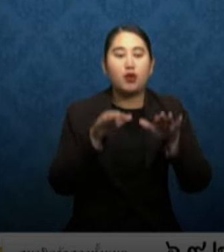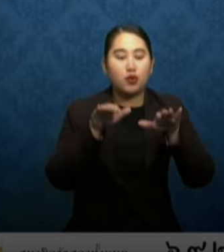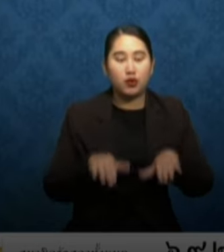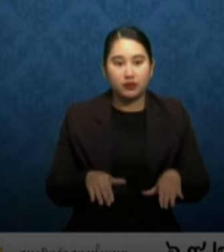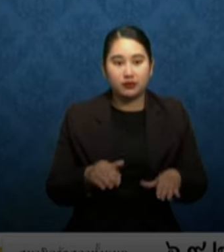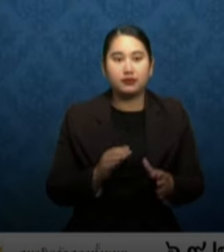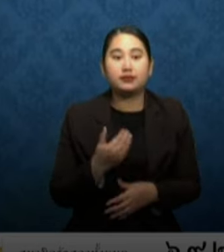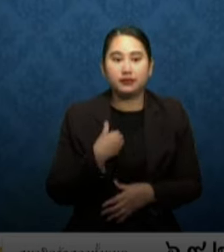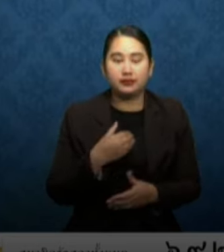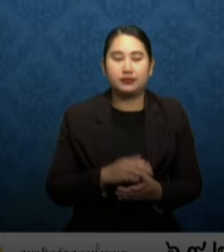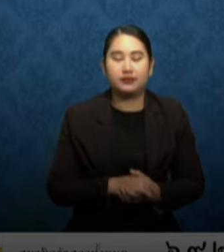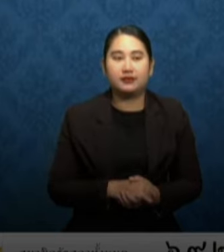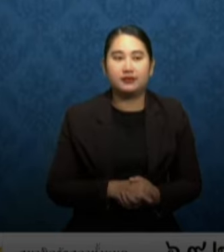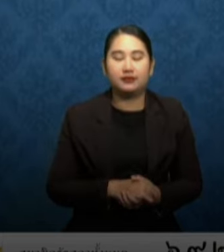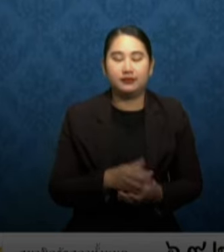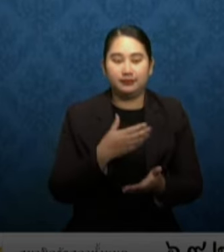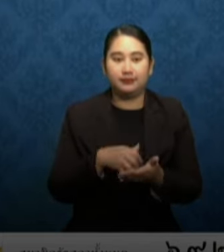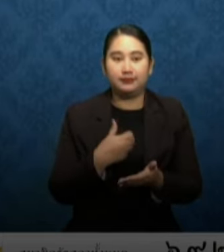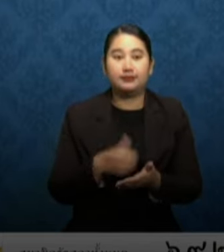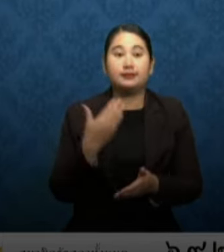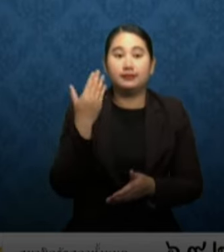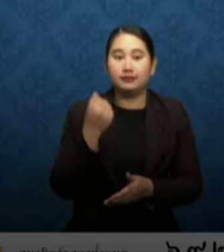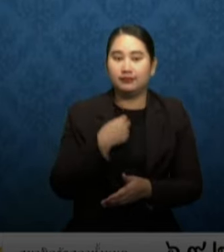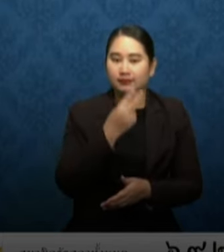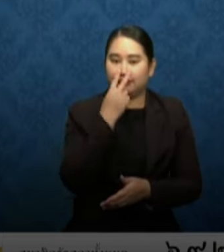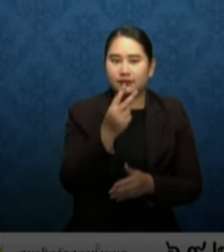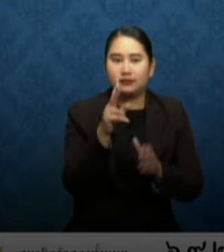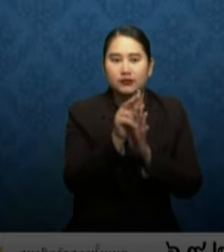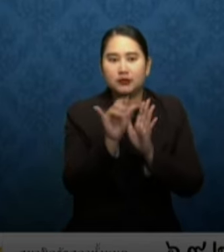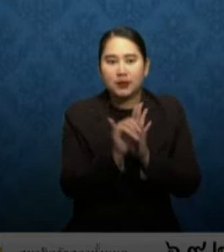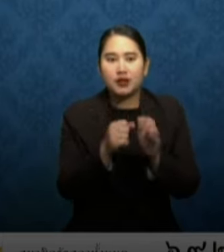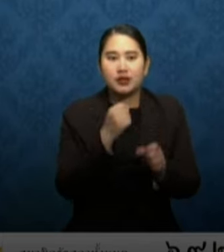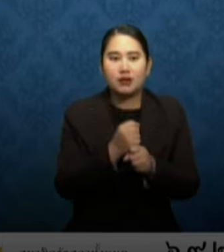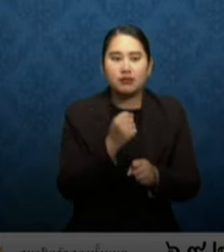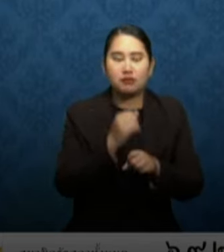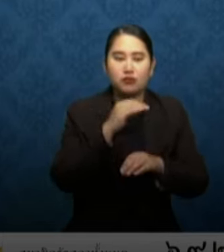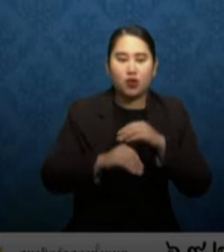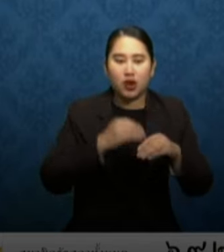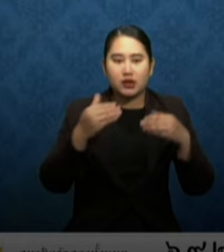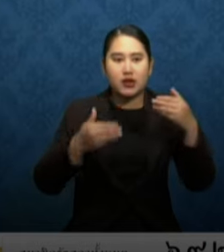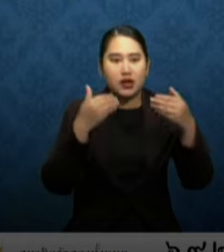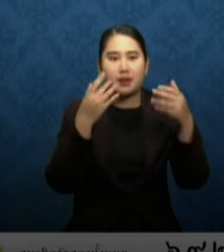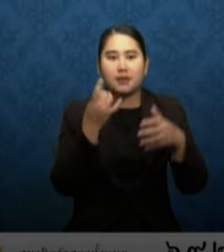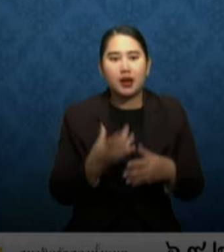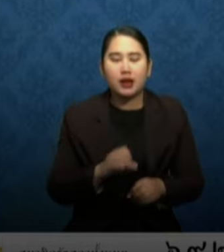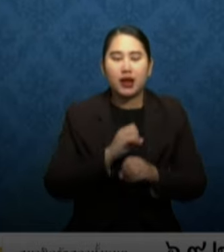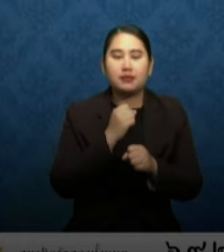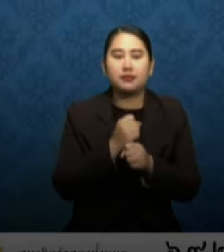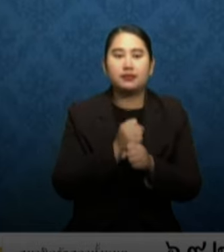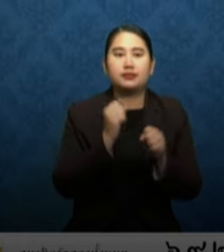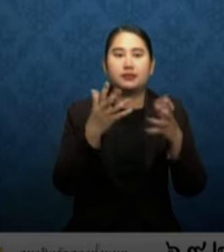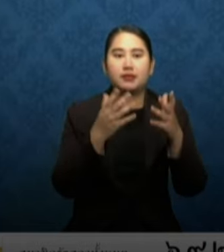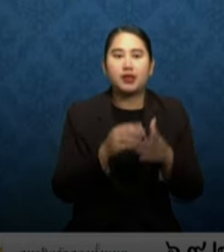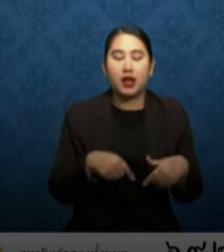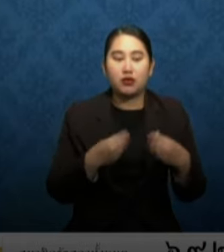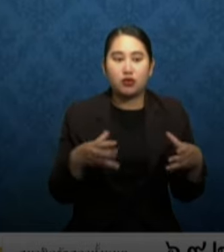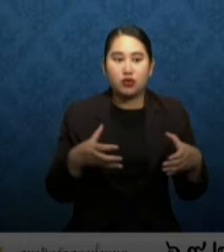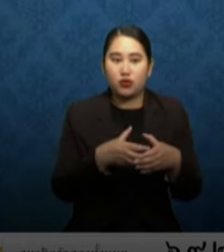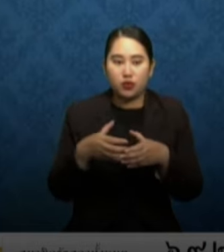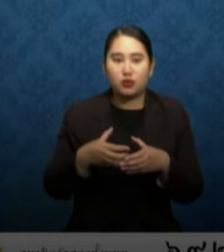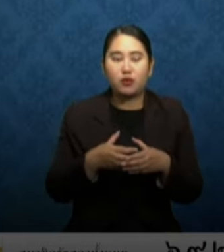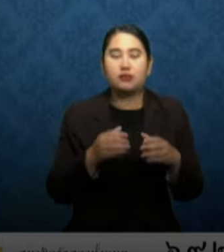ขนาดนี้ที่ผ่านมาผมไม่เคยเห็นท่านมีนโยบายหรือกิจกรรมอะไรที่ส่งเสริมการก่อตั้งการรวมกลุ่มให้เป็นสหภาพ